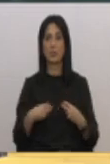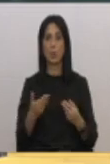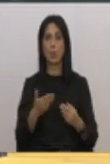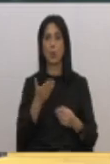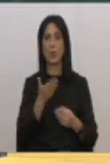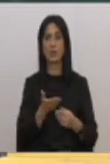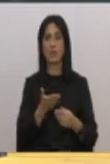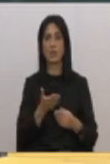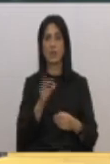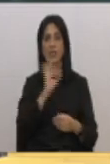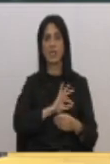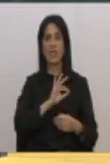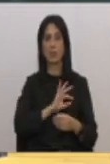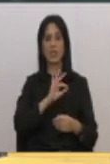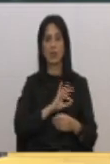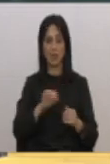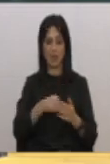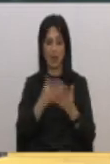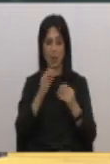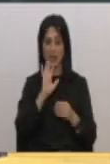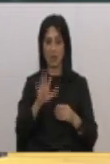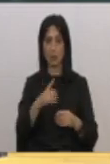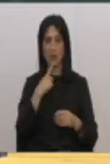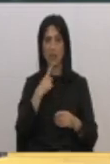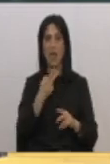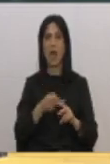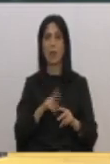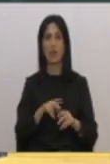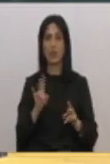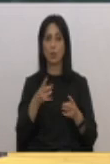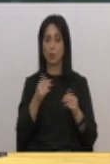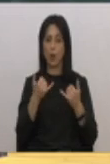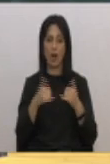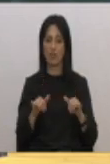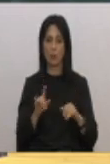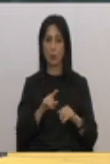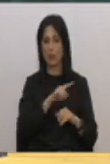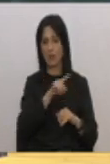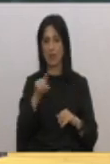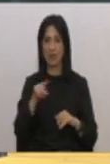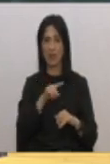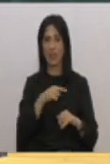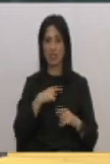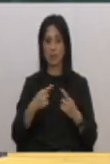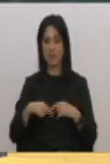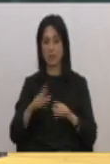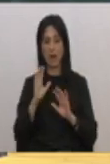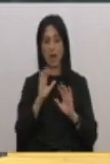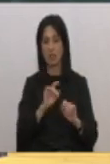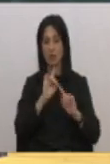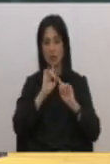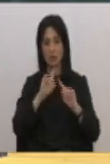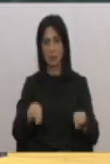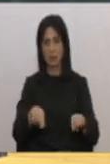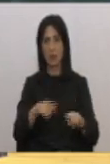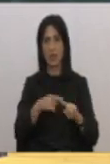რომლებიც იყენებდით და იყენებთ დღემდე სიძულვილის ენას. ამიტომ ნუ გაგიკვირდებათ, რომ თქვენ ჩვენი საზოგადოების მხარდაჭერა არ გაქვთ